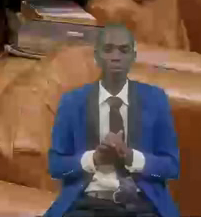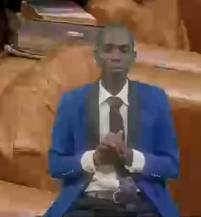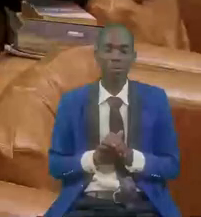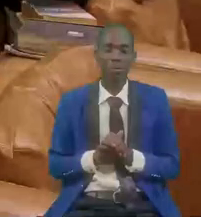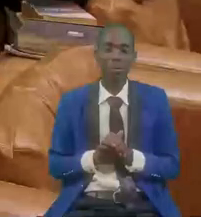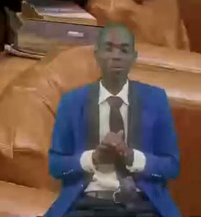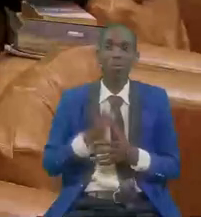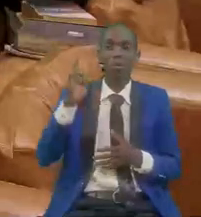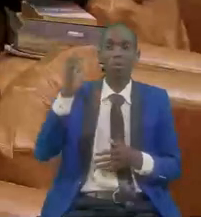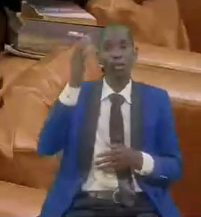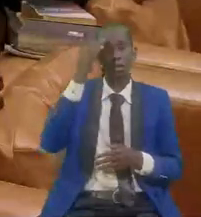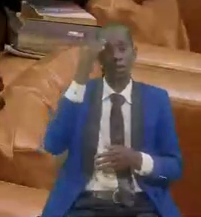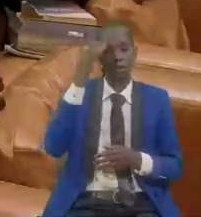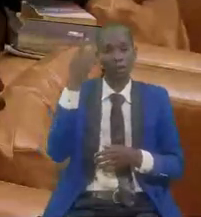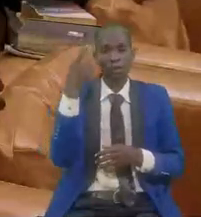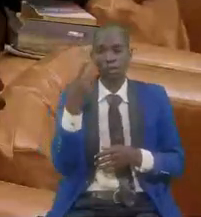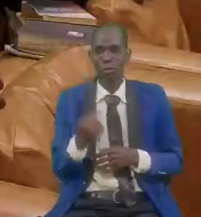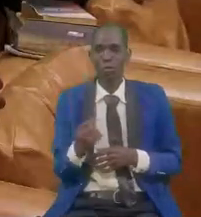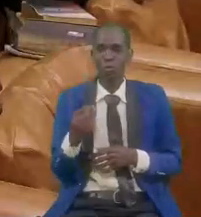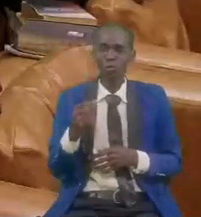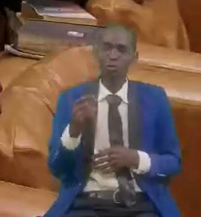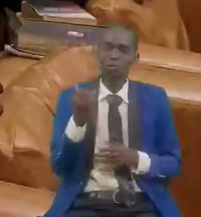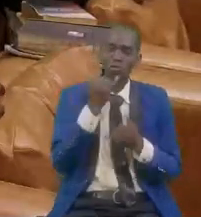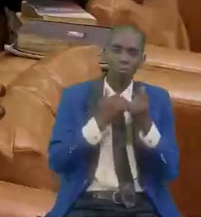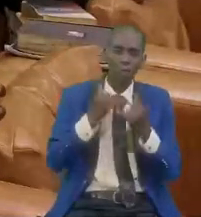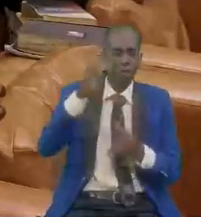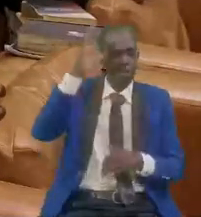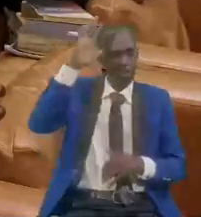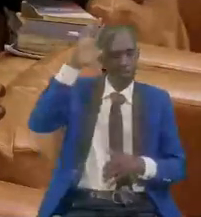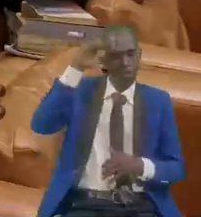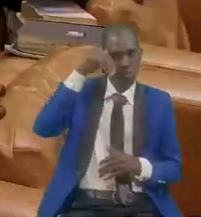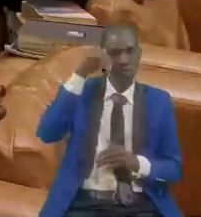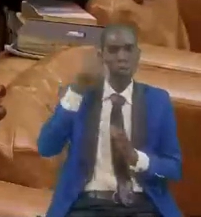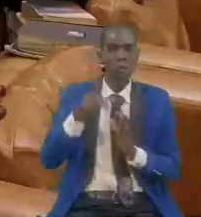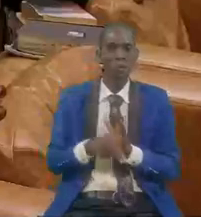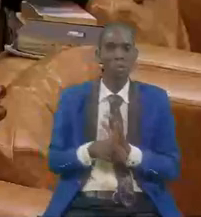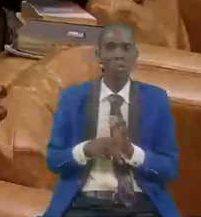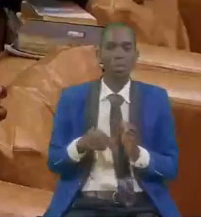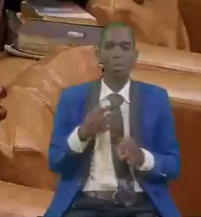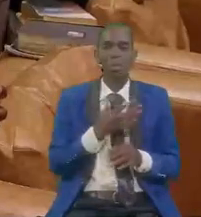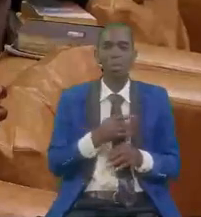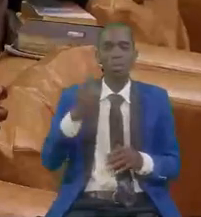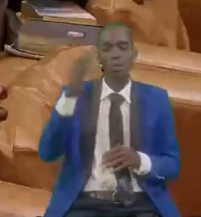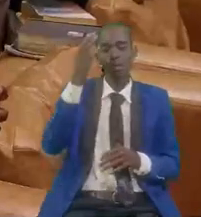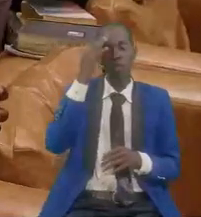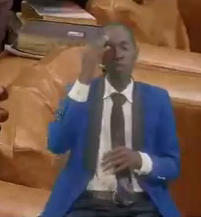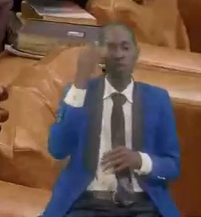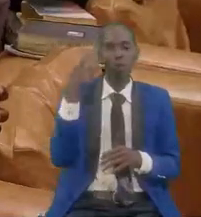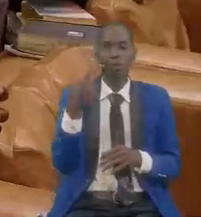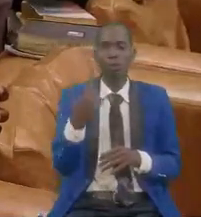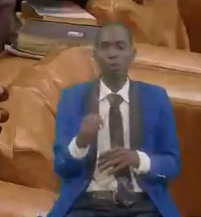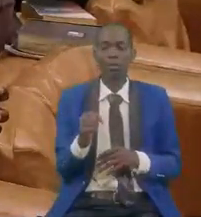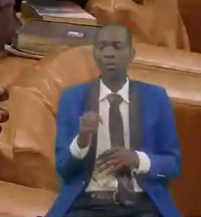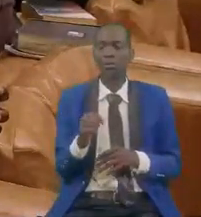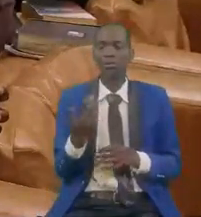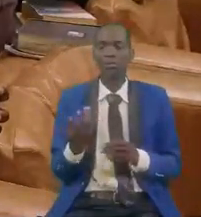Dieu connaît la dépravation, la malice, la